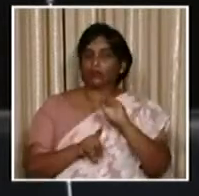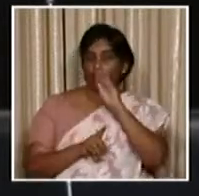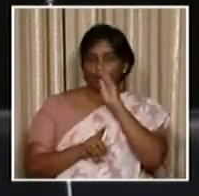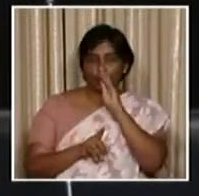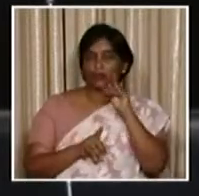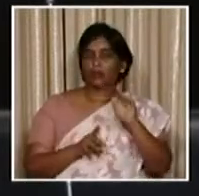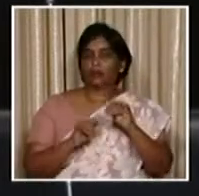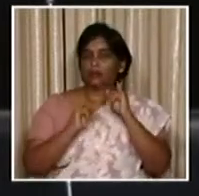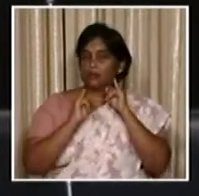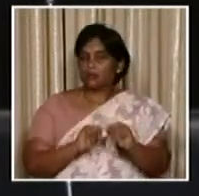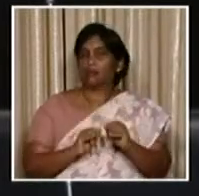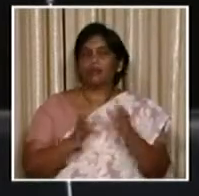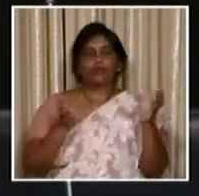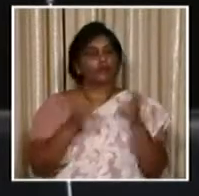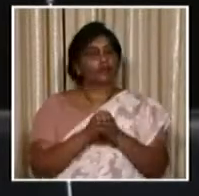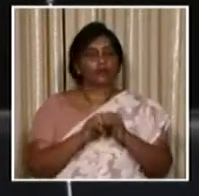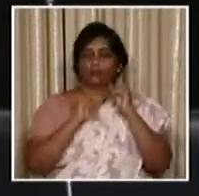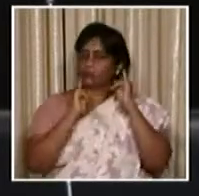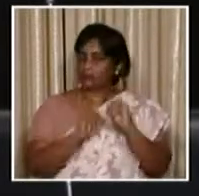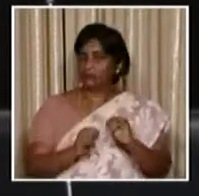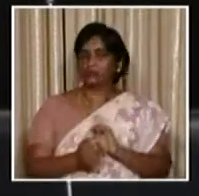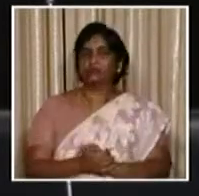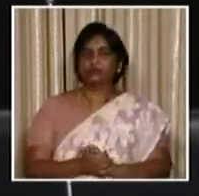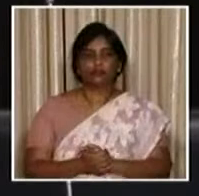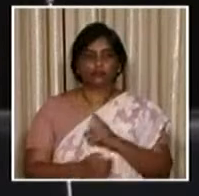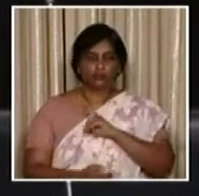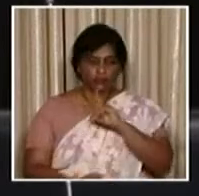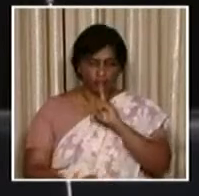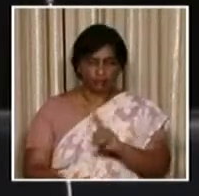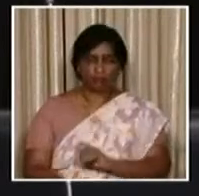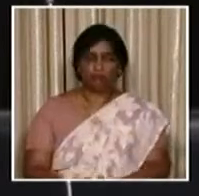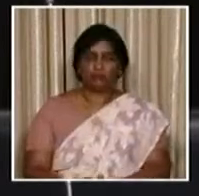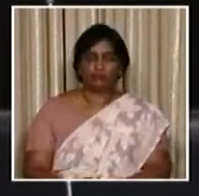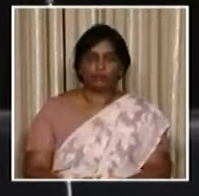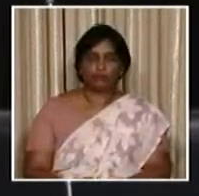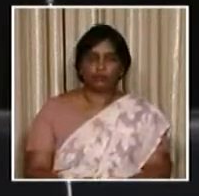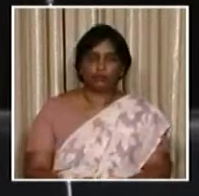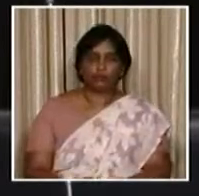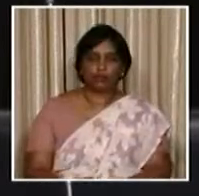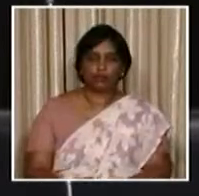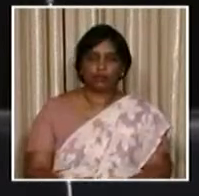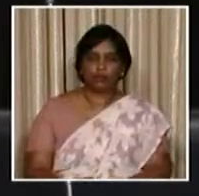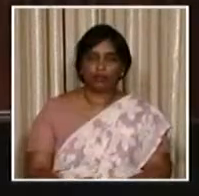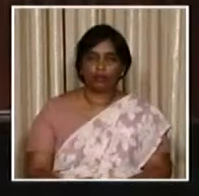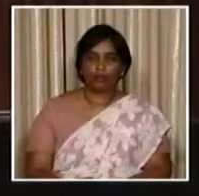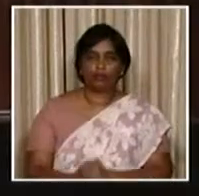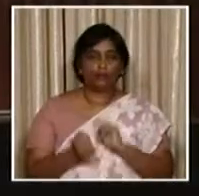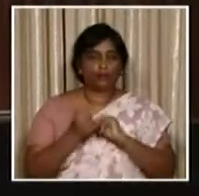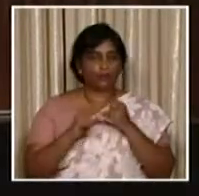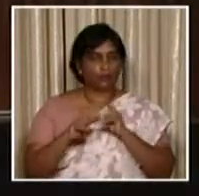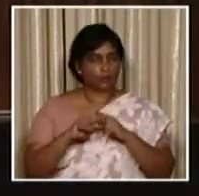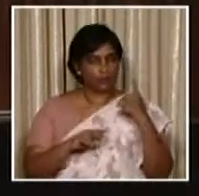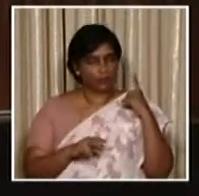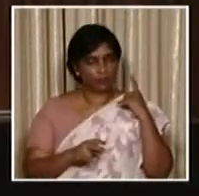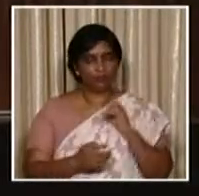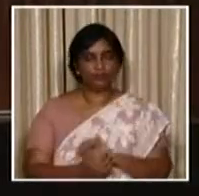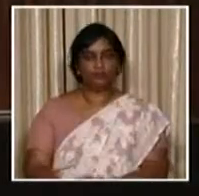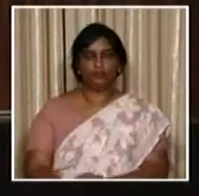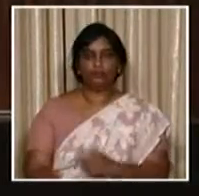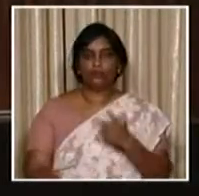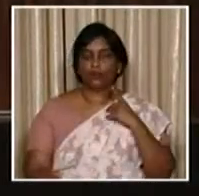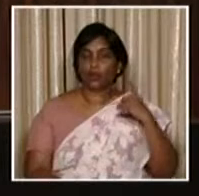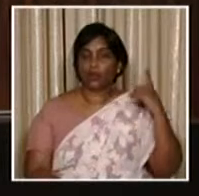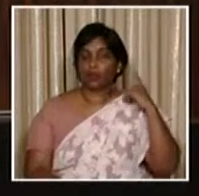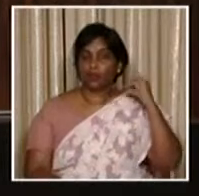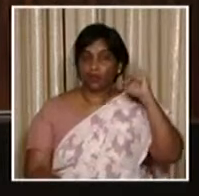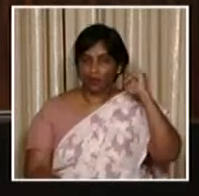තනිකරම ඒකපාක්ෂිකයි තනිකරම ඒකපාක්ෂිකයි ඒක මම කියන්නට ඕනේ ඔව් සරත් පොන්සේකවන්තෝ මම